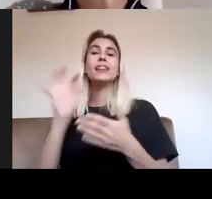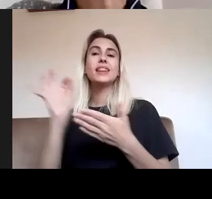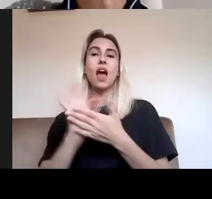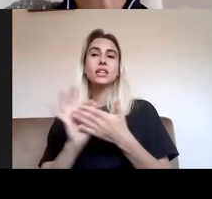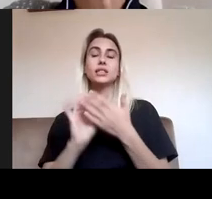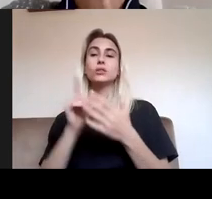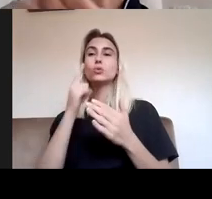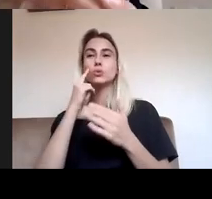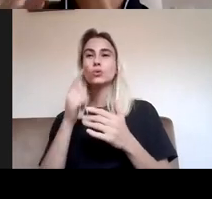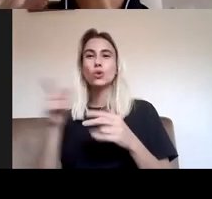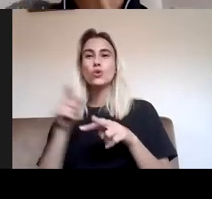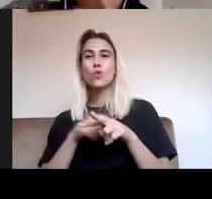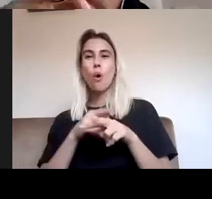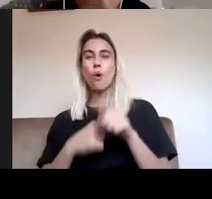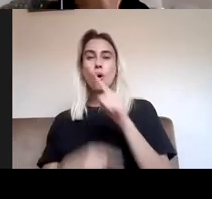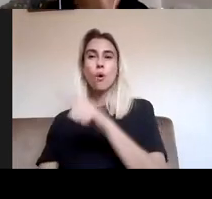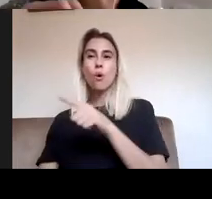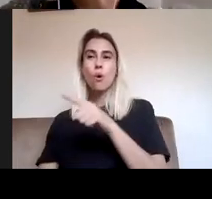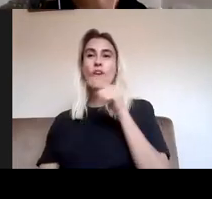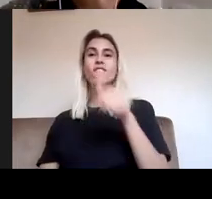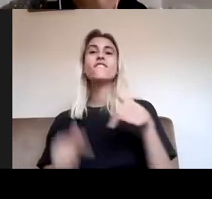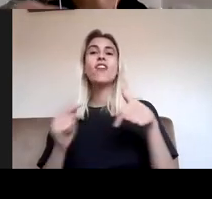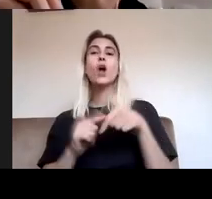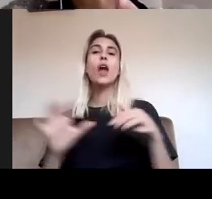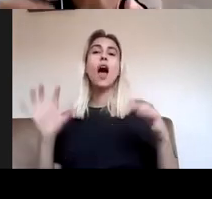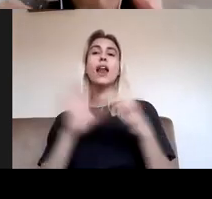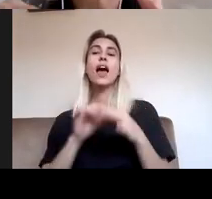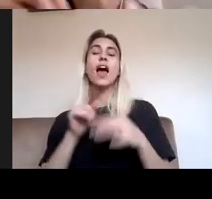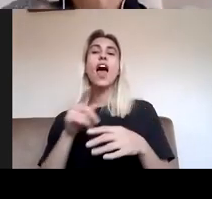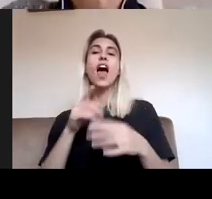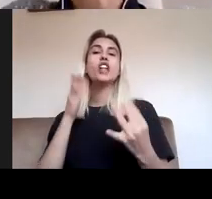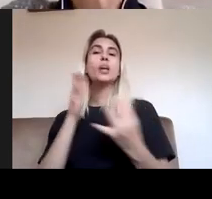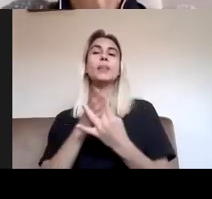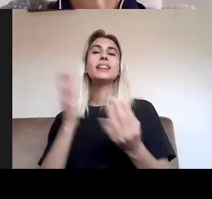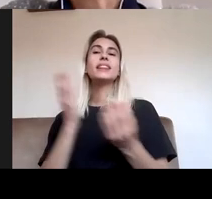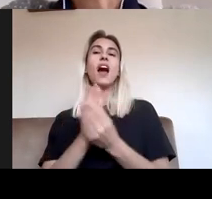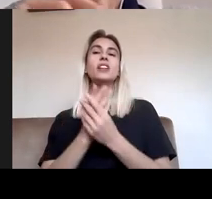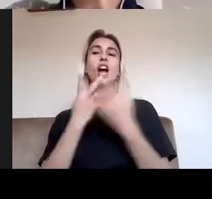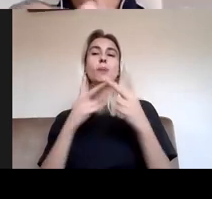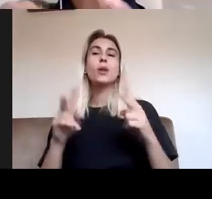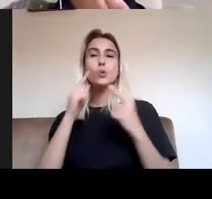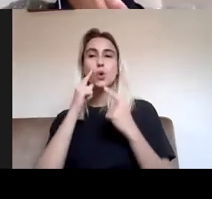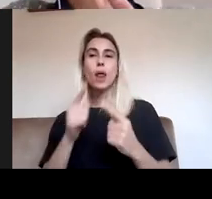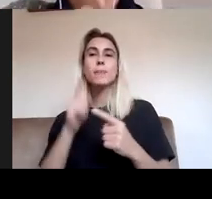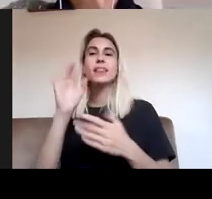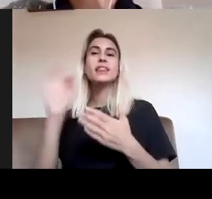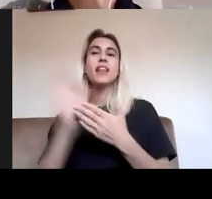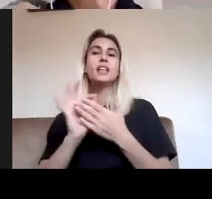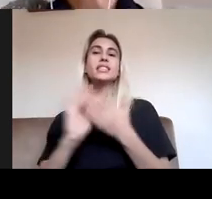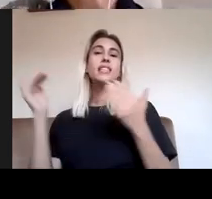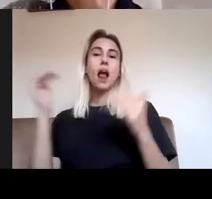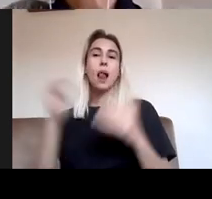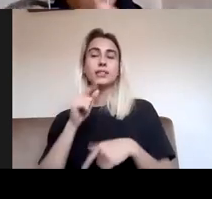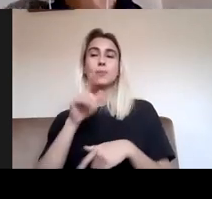üzerinden üniversitelere fakültenizle alakalı erişilebilirlikle ilgili ders açılmasına yönelik bir yazı gelmesi durumunda zaten